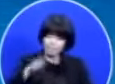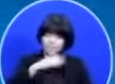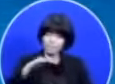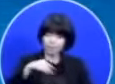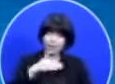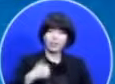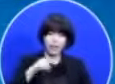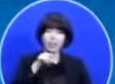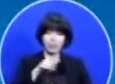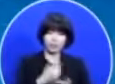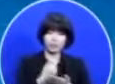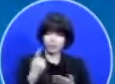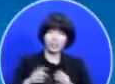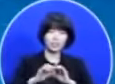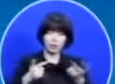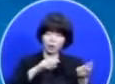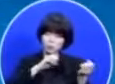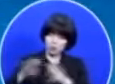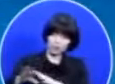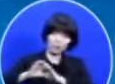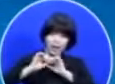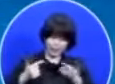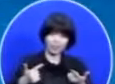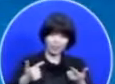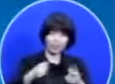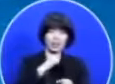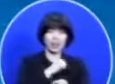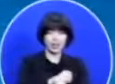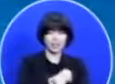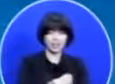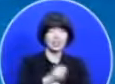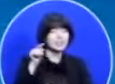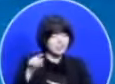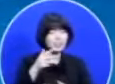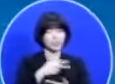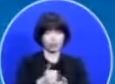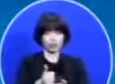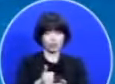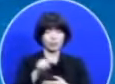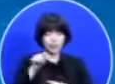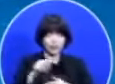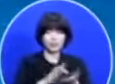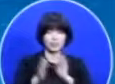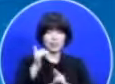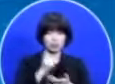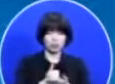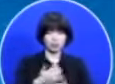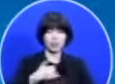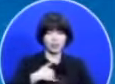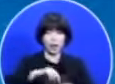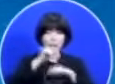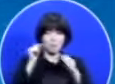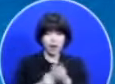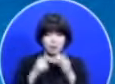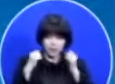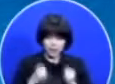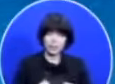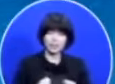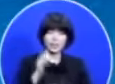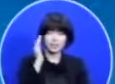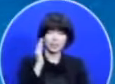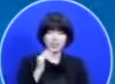너를 떠나지도 않고 버리지도 않으리라 하신 그 주님 그 예수님이 내 마음의 계시다는 사실을 내가